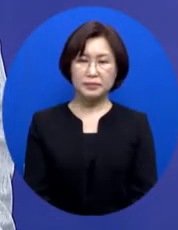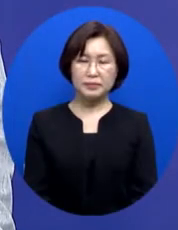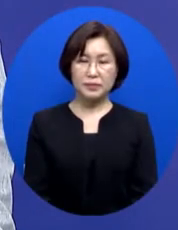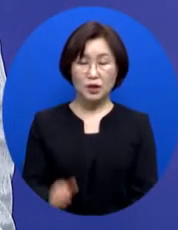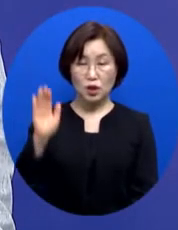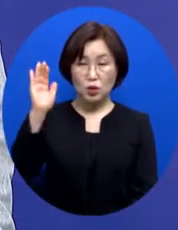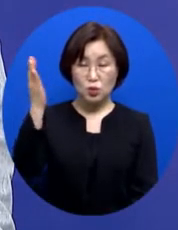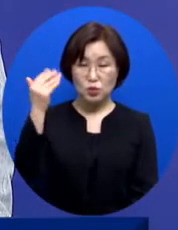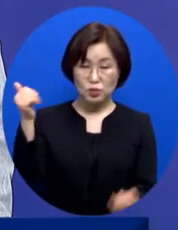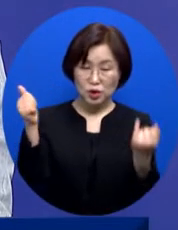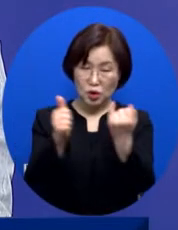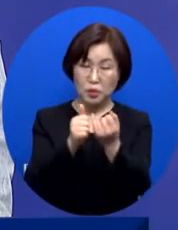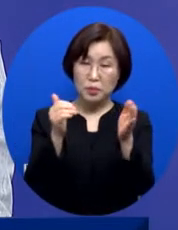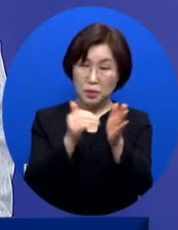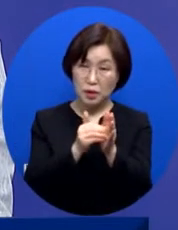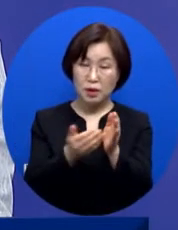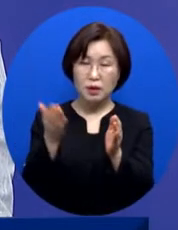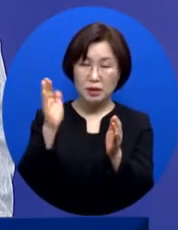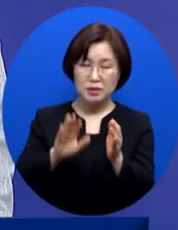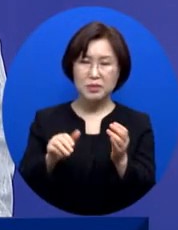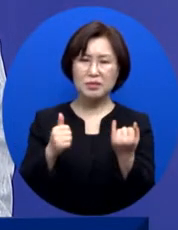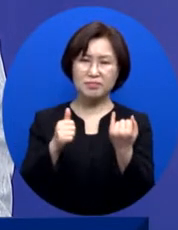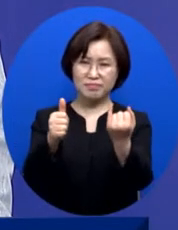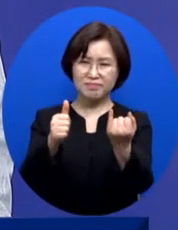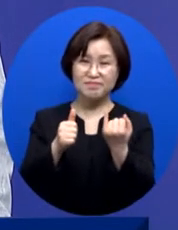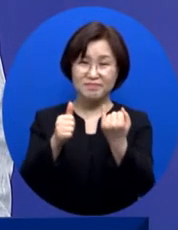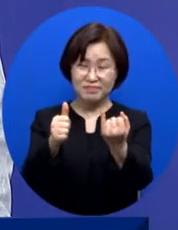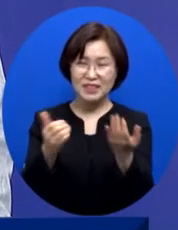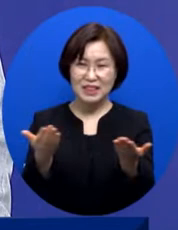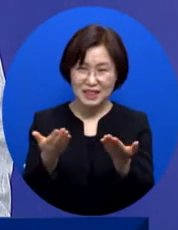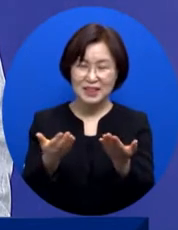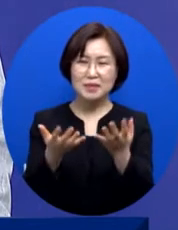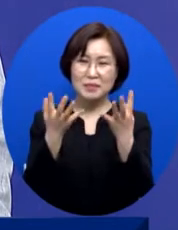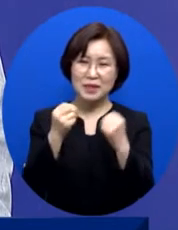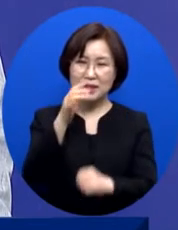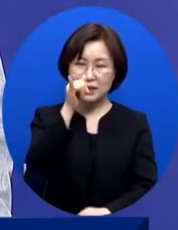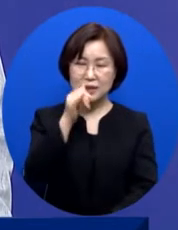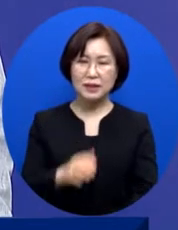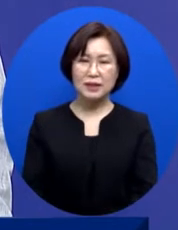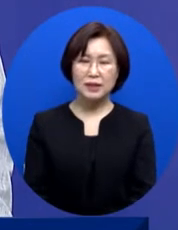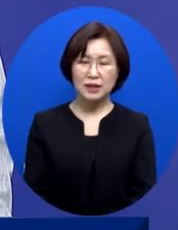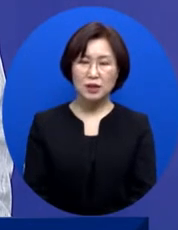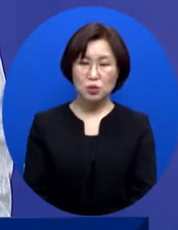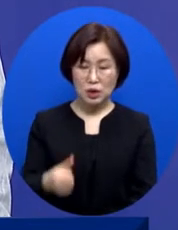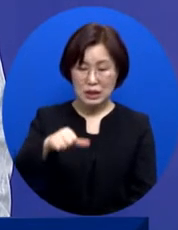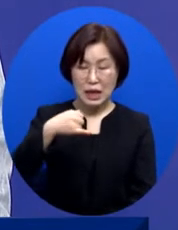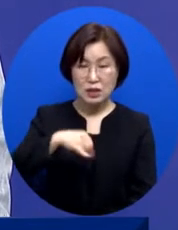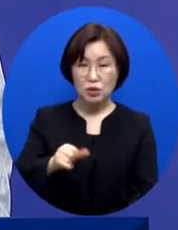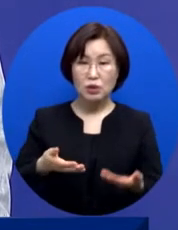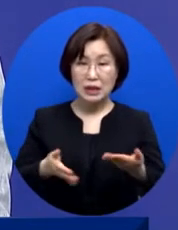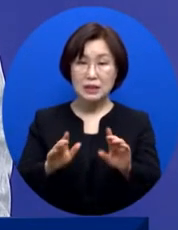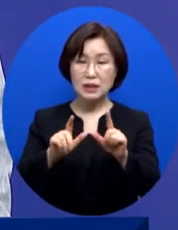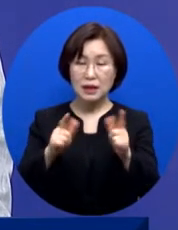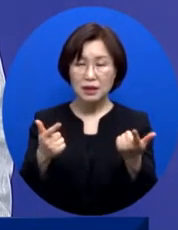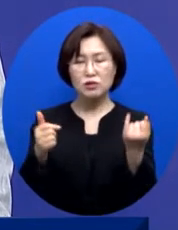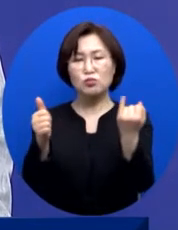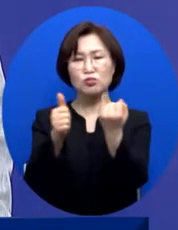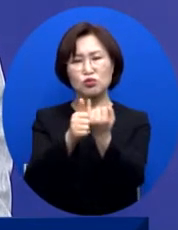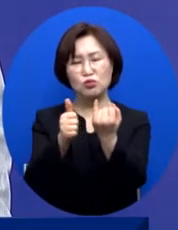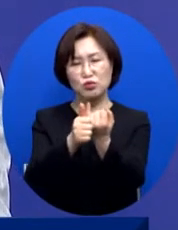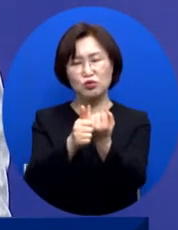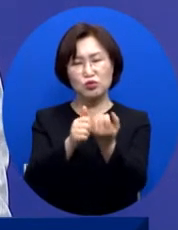요즘은 결혼을 해도 꼭 맞벌이를 하겠다는 신혼 부부가 많습니다 여기에 자녀를 낳지 않으려는 부부도 드러나고